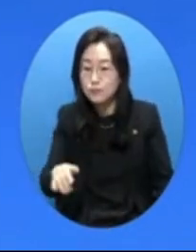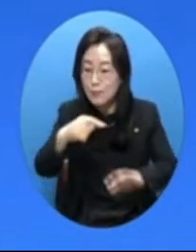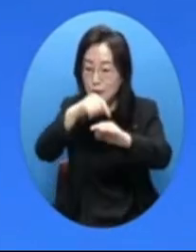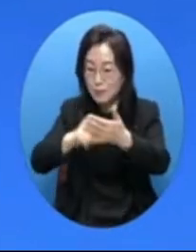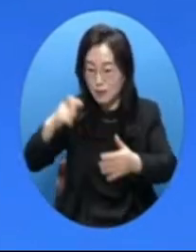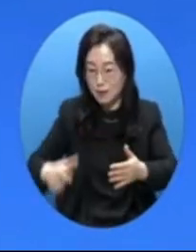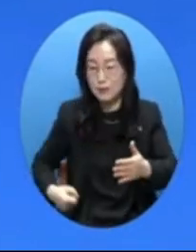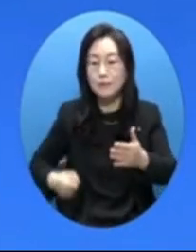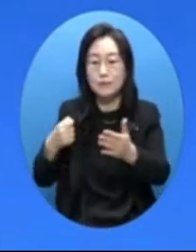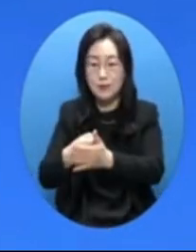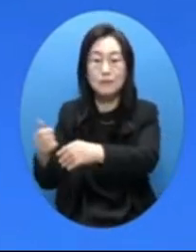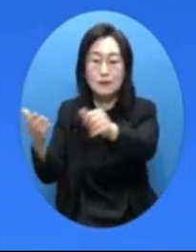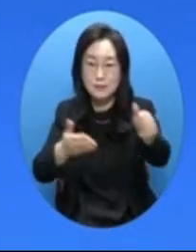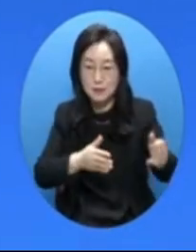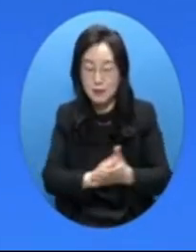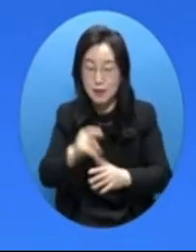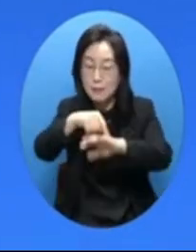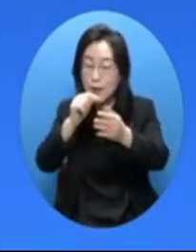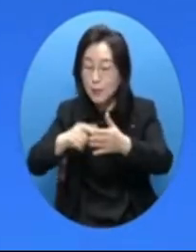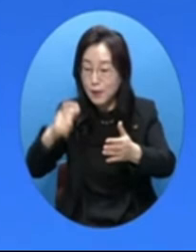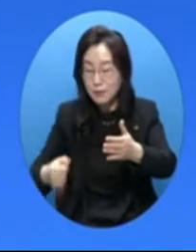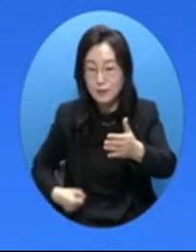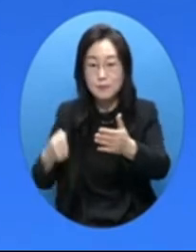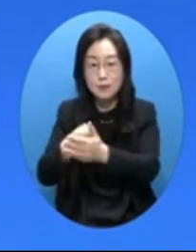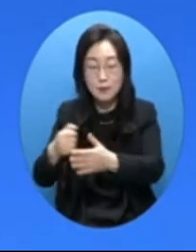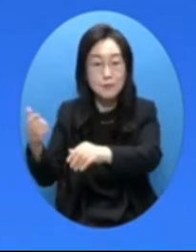마음을 강하게 하고 담대하시기 바랍니다 세상에